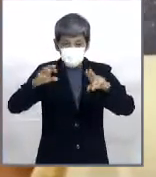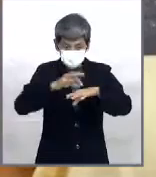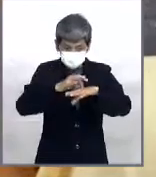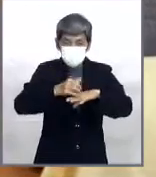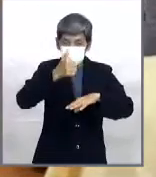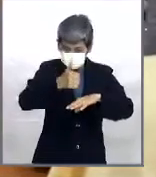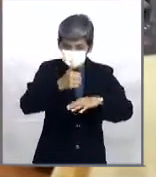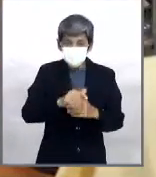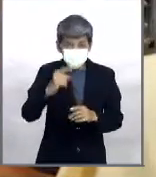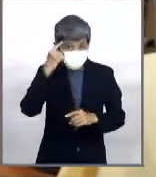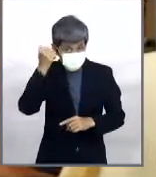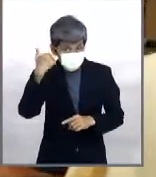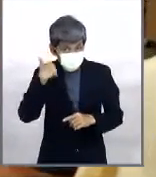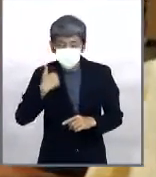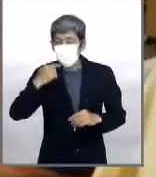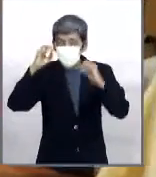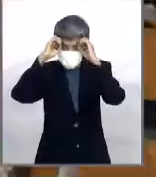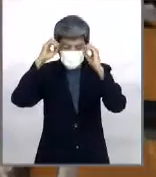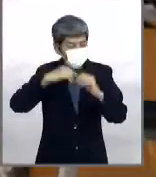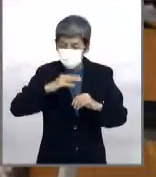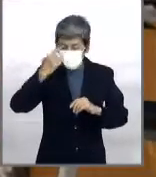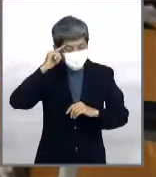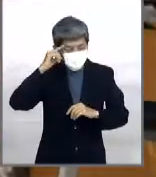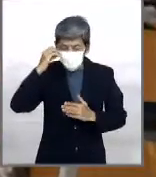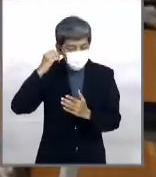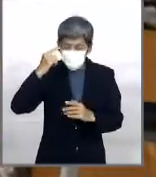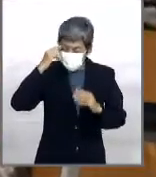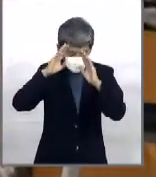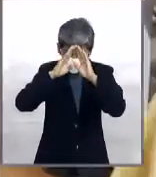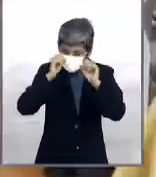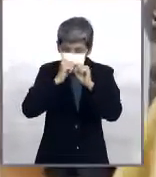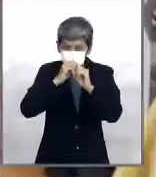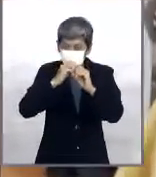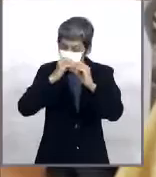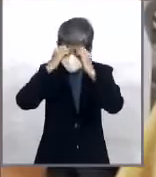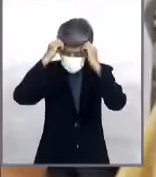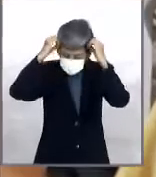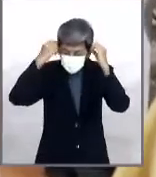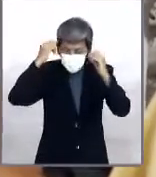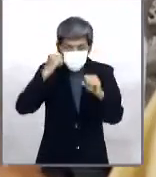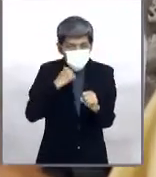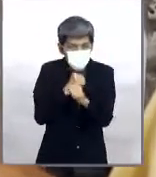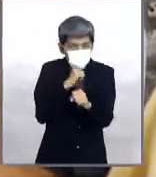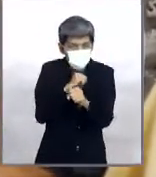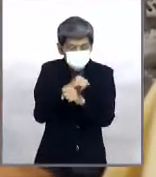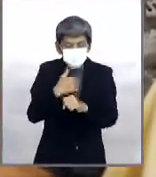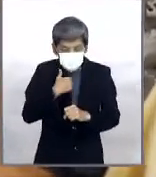นังแท ้พี่มีความรู้เรื่องนี้มาก่อนไหม ไม่มี เริ่มจากศูนย์เลย ศูนย์แล้วก็ในระหว่างที่นั่งขายของเนี่ยเรารู้สึกว่าเราไม่